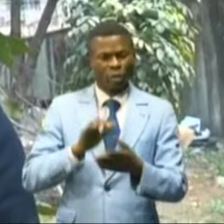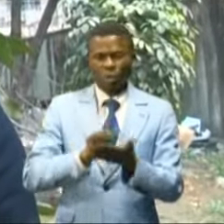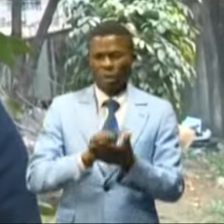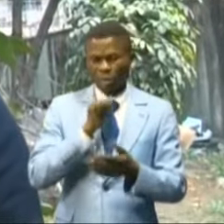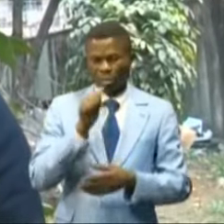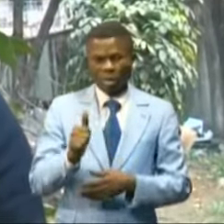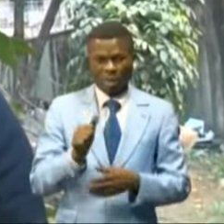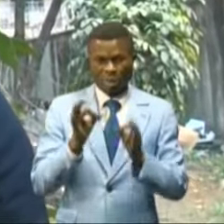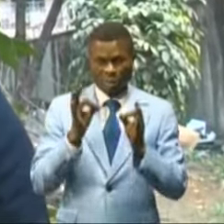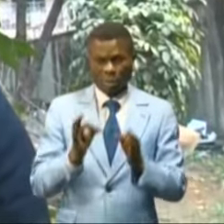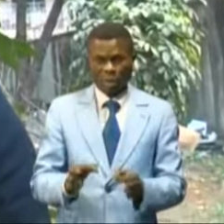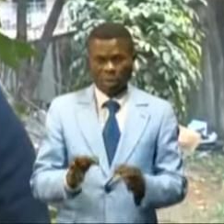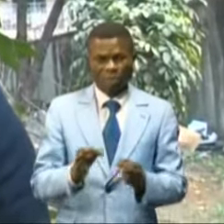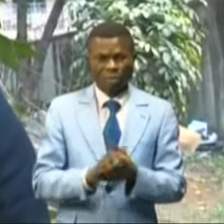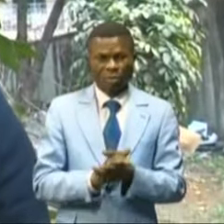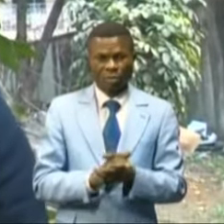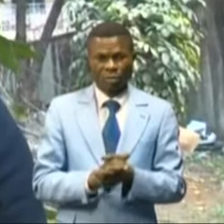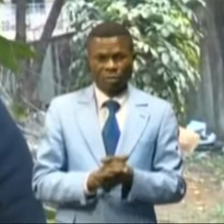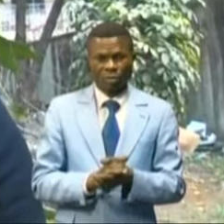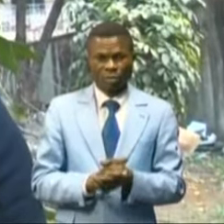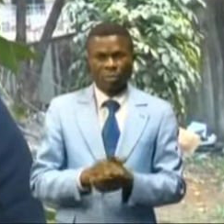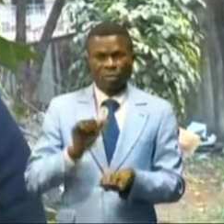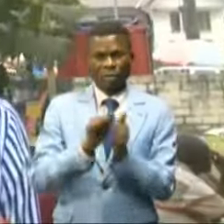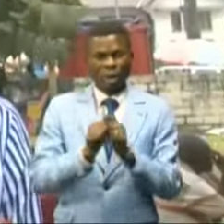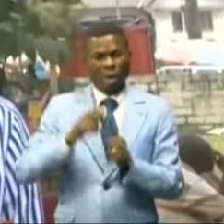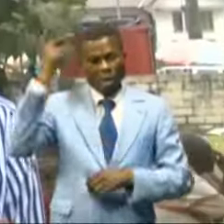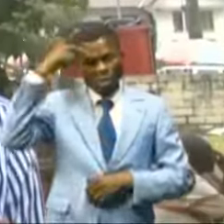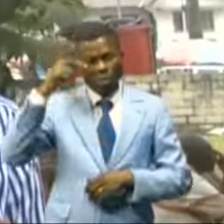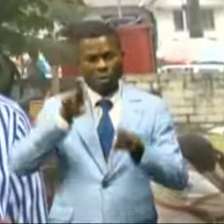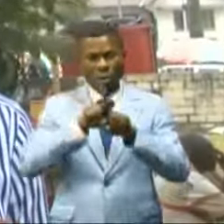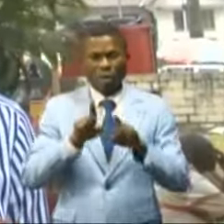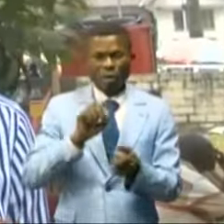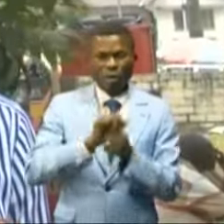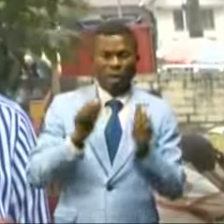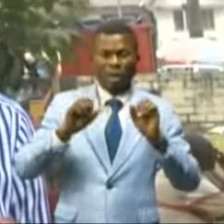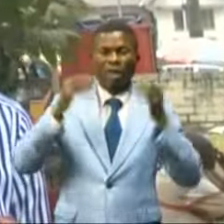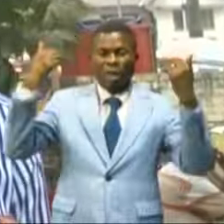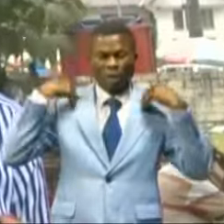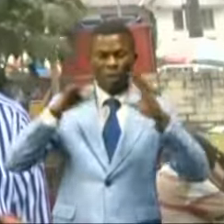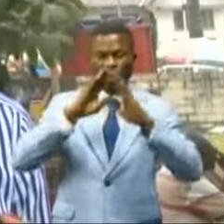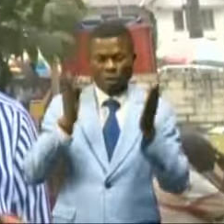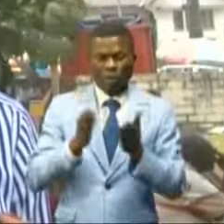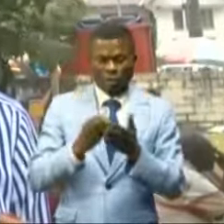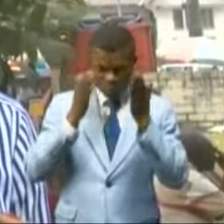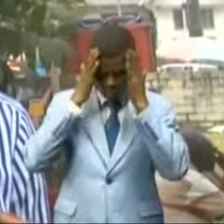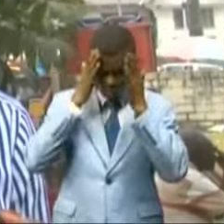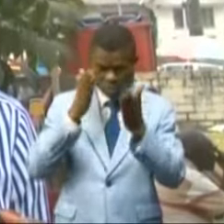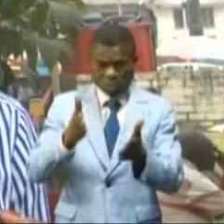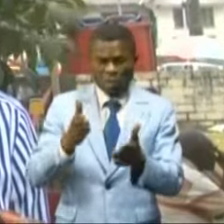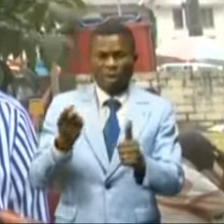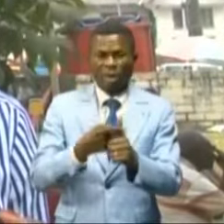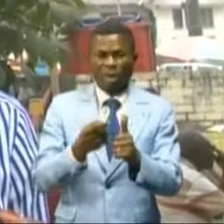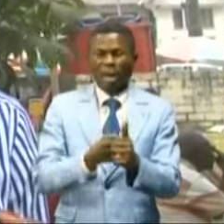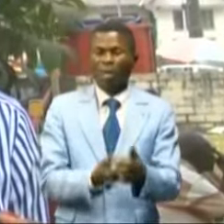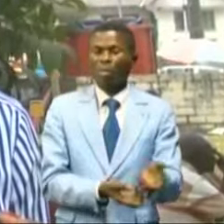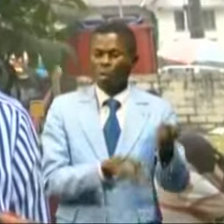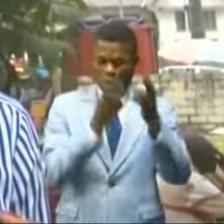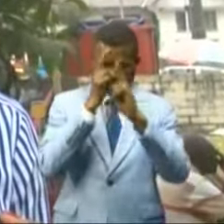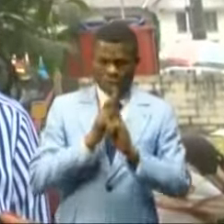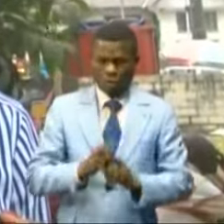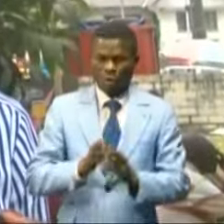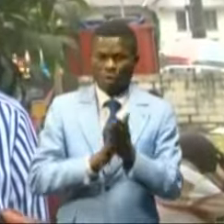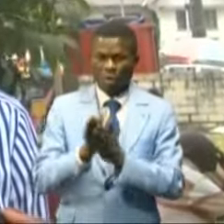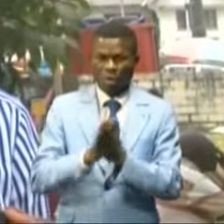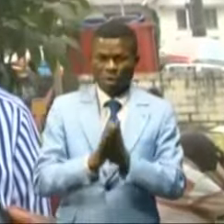l'axe économique et l'axe sociétal. Les décideurs doivent s'évertuer afin que les personnes handicapées